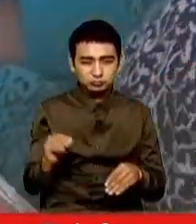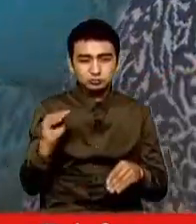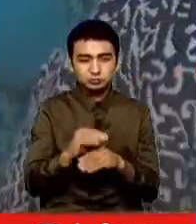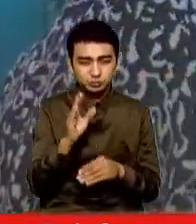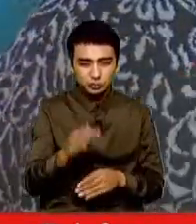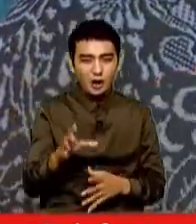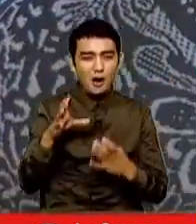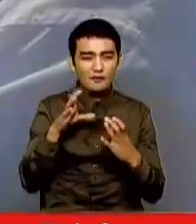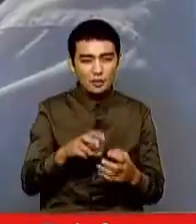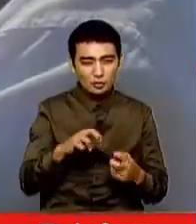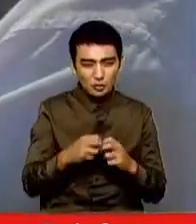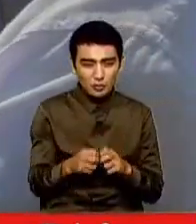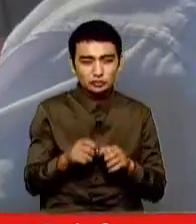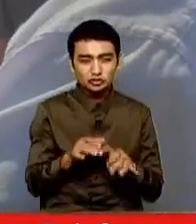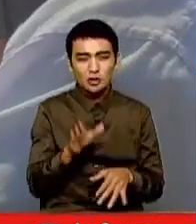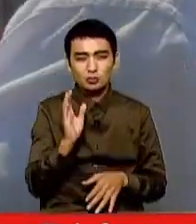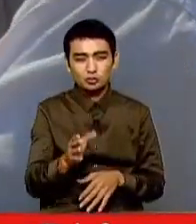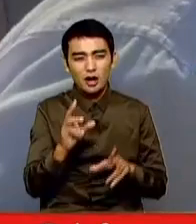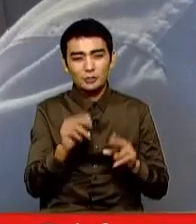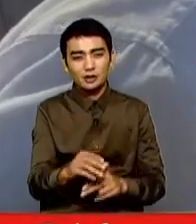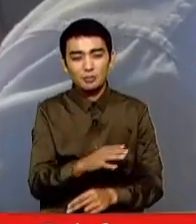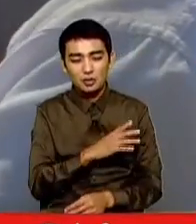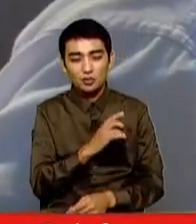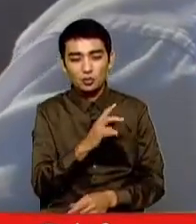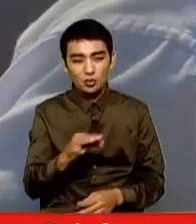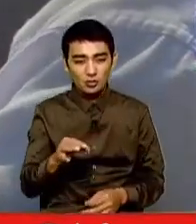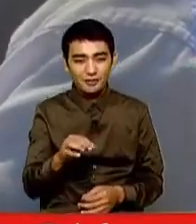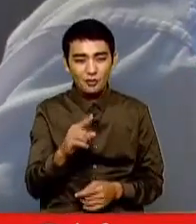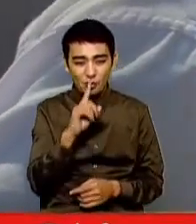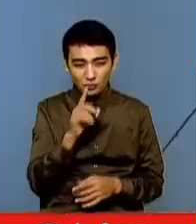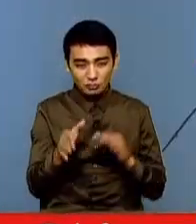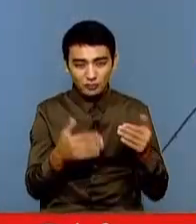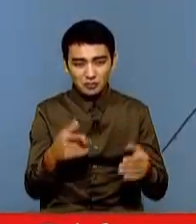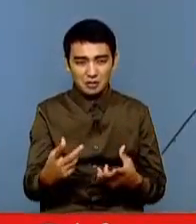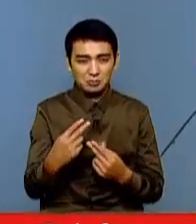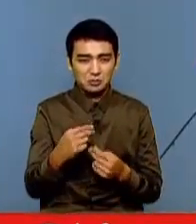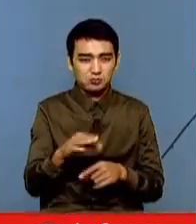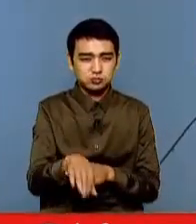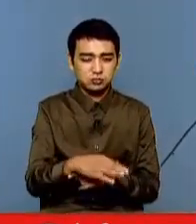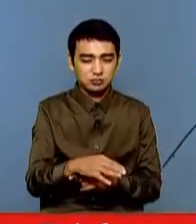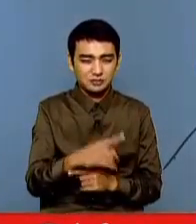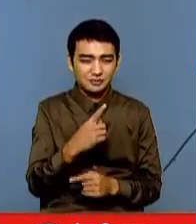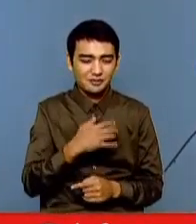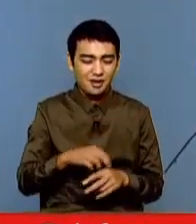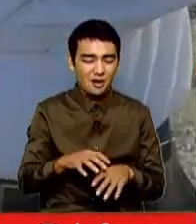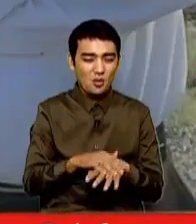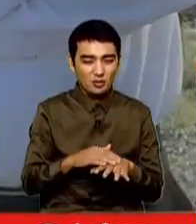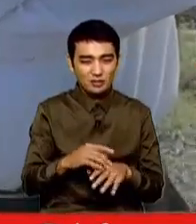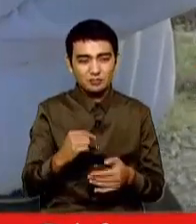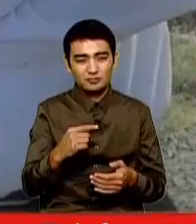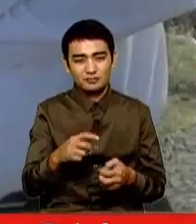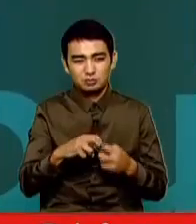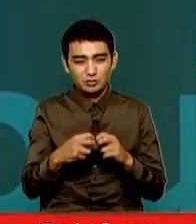қоғамдық көлік мәселесін шешіп беремін деп сөз берген. Алайда бұл тек құрғақ уәде күйінде қалды деген халық мәселені шешуді талап